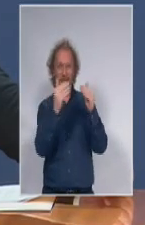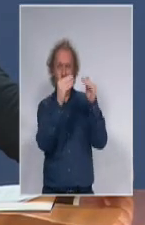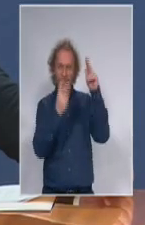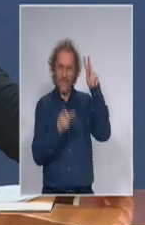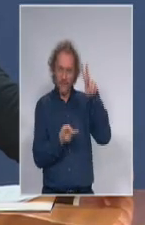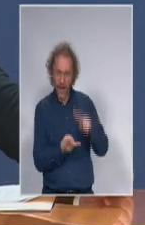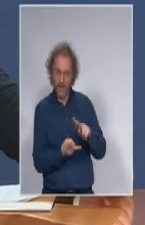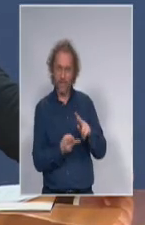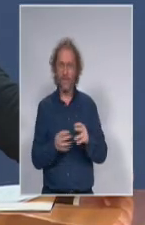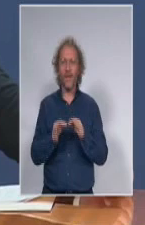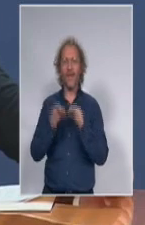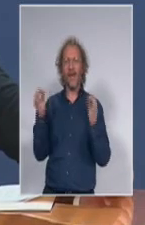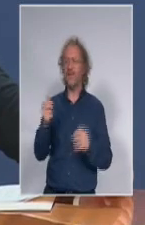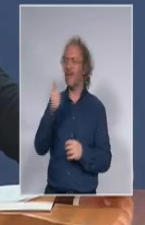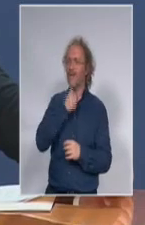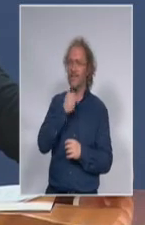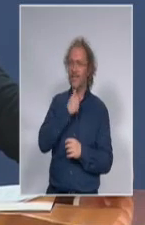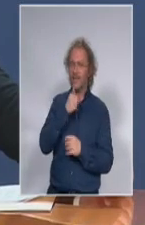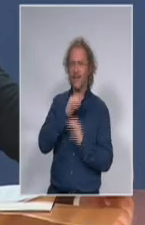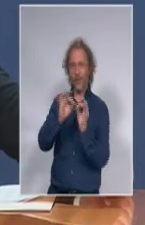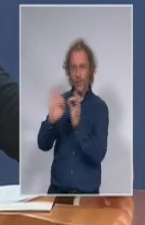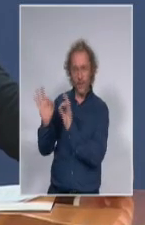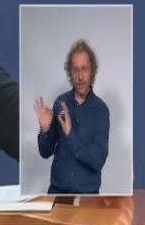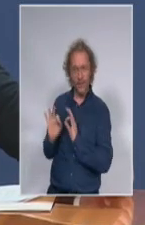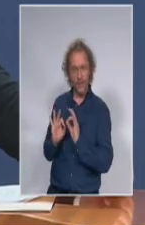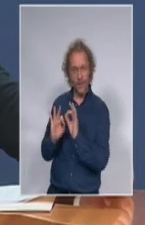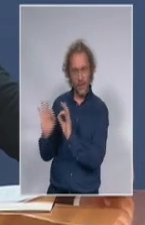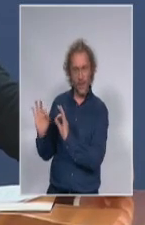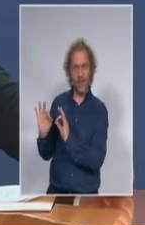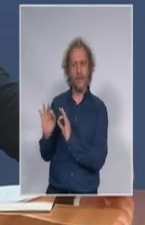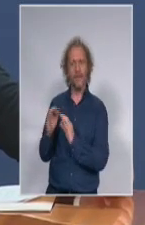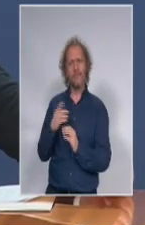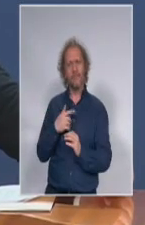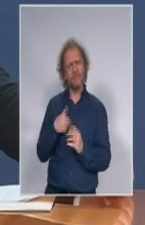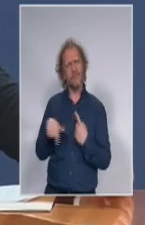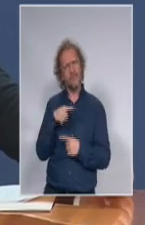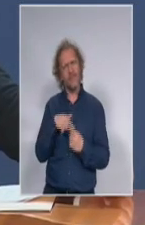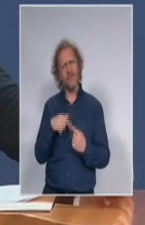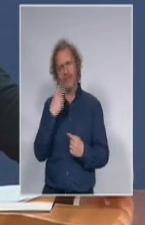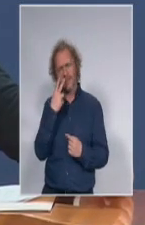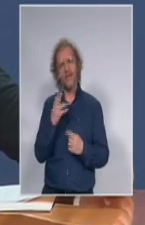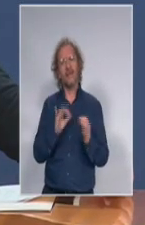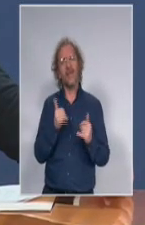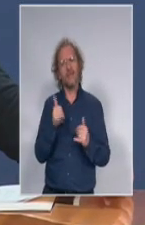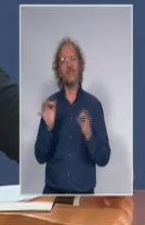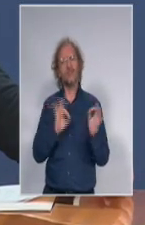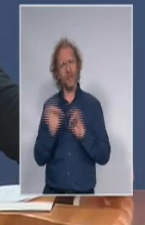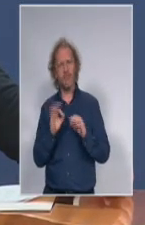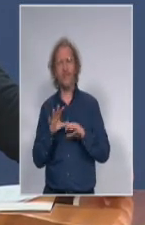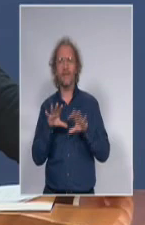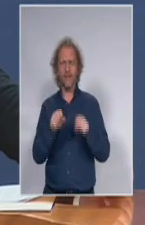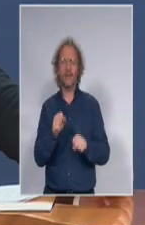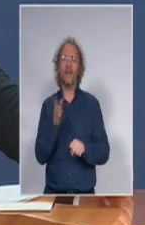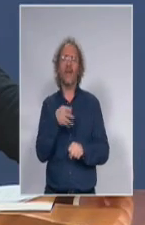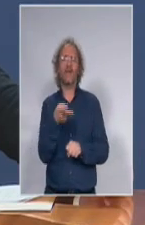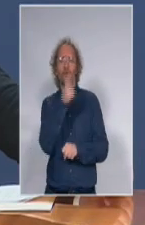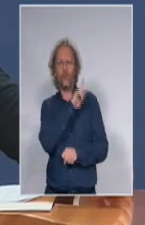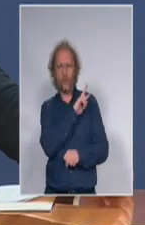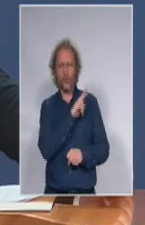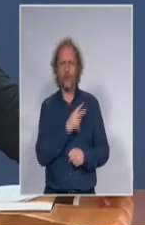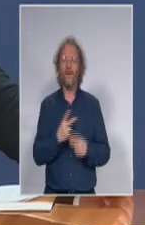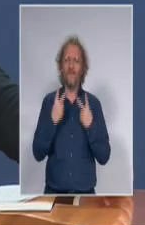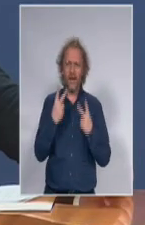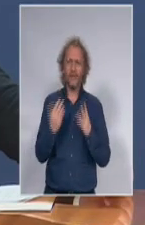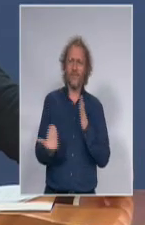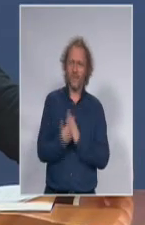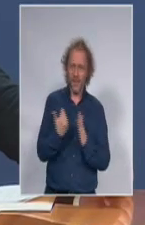imate suficit u budžetu, onda ste spremniji nego drugi. Zato ponavljam, i važna vest za ljude sa VMA